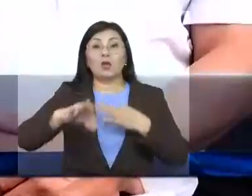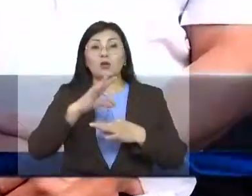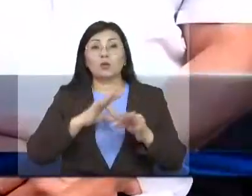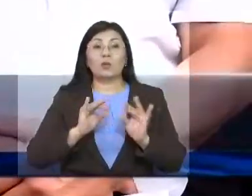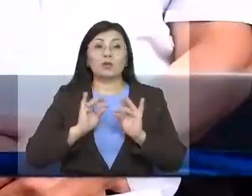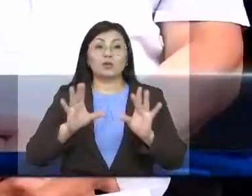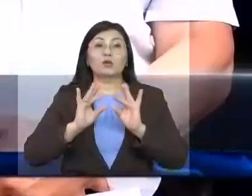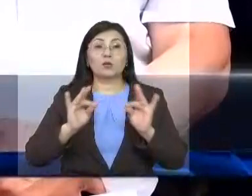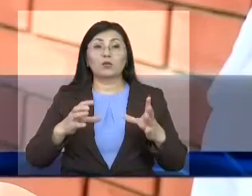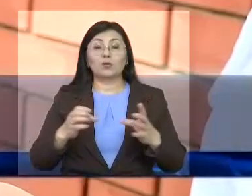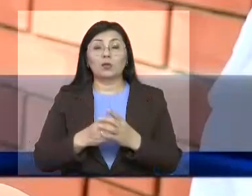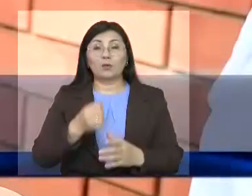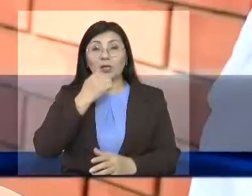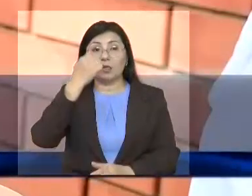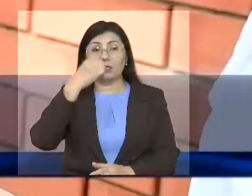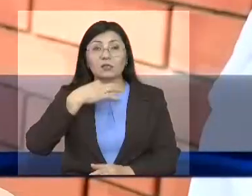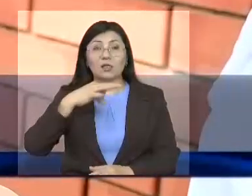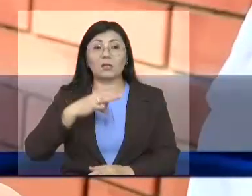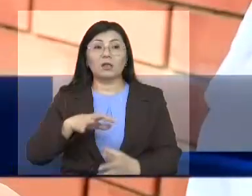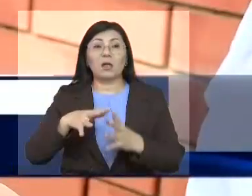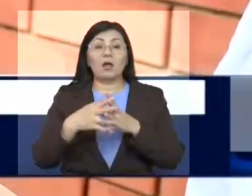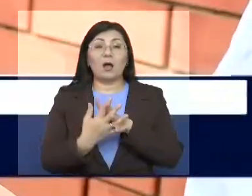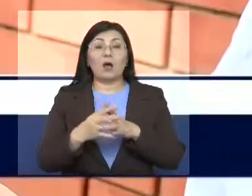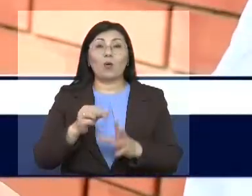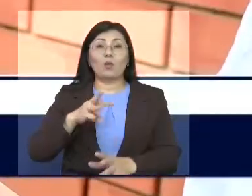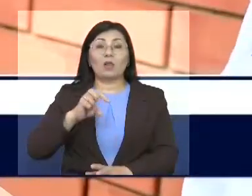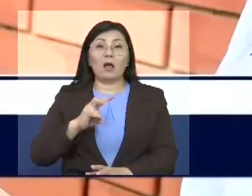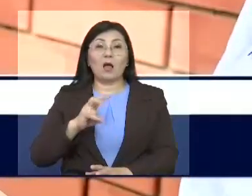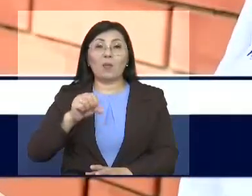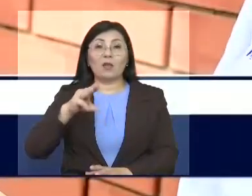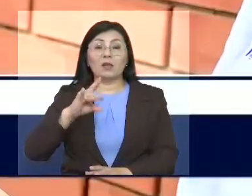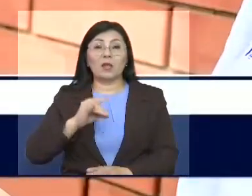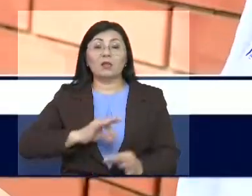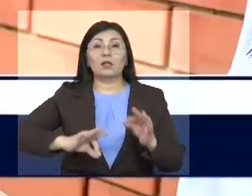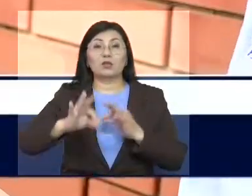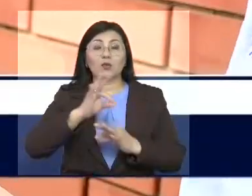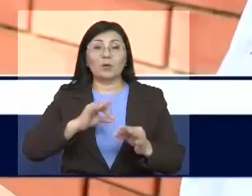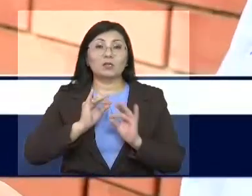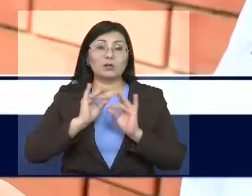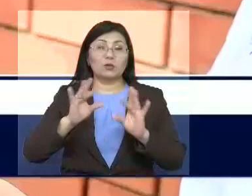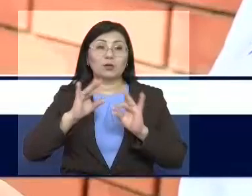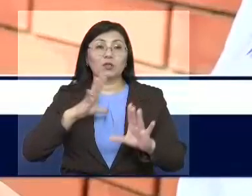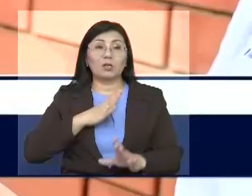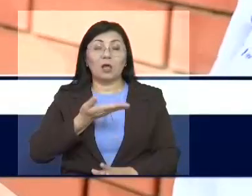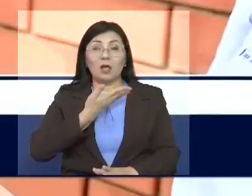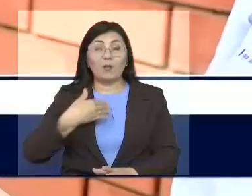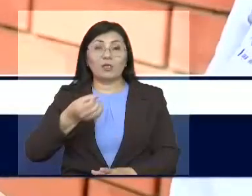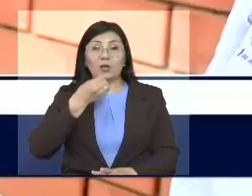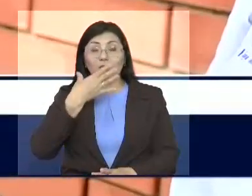түсіндіру тобына алғысын білдірді. Осы ауыл аманаты жобасы түсіндірілгеннен кейін, ұнағаннан кейін осы бағдарламаға қатыстым.